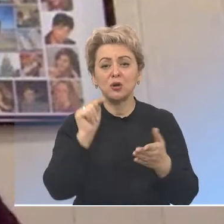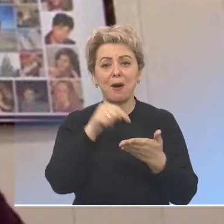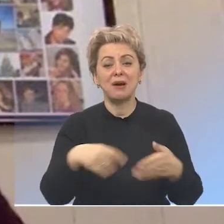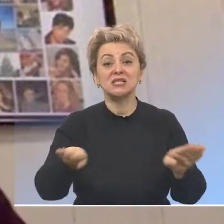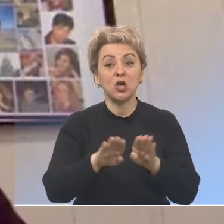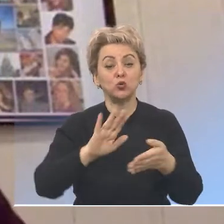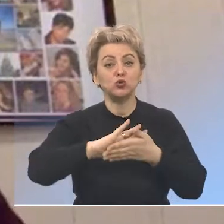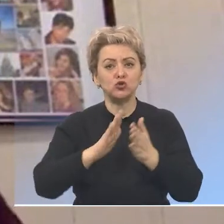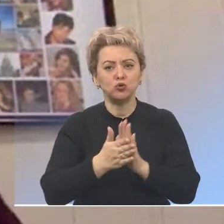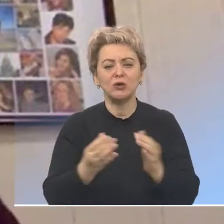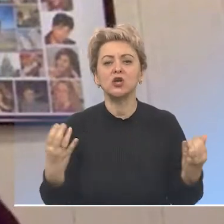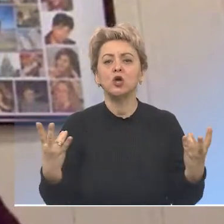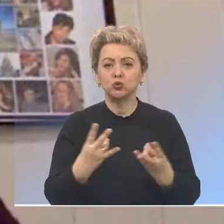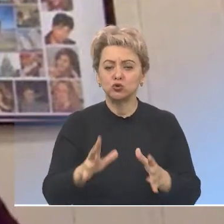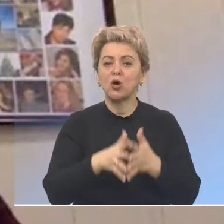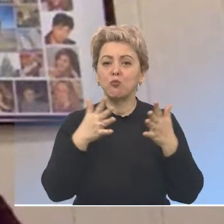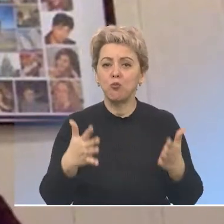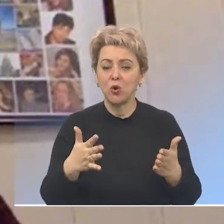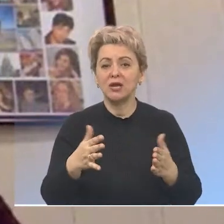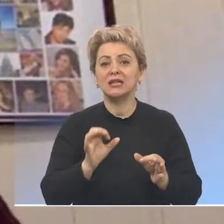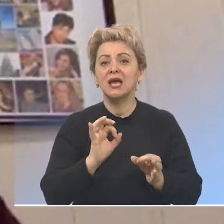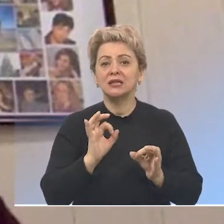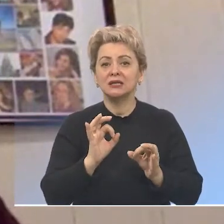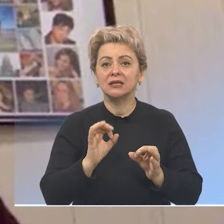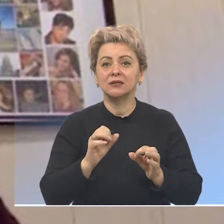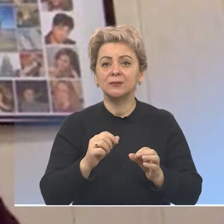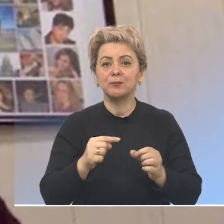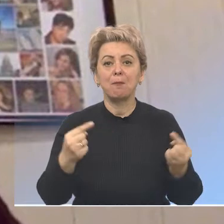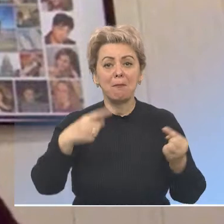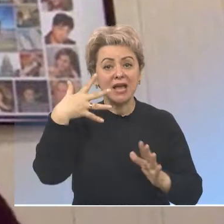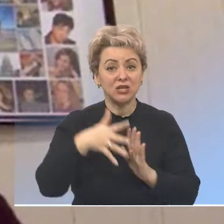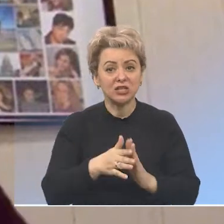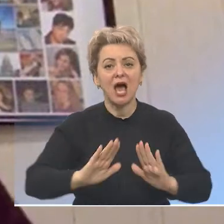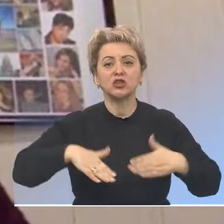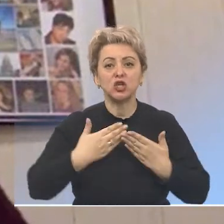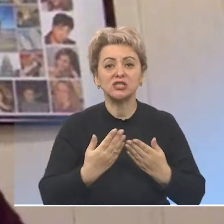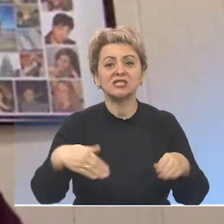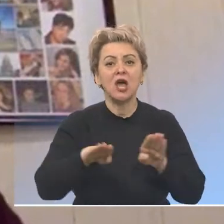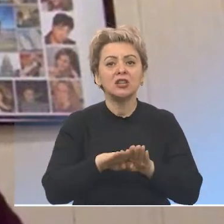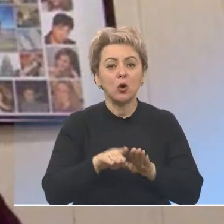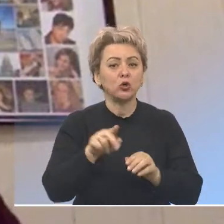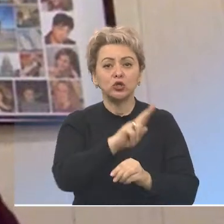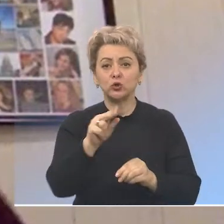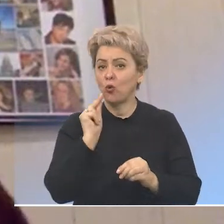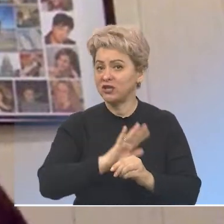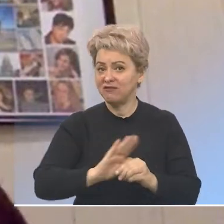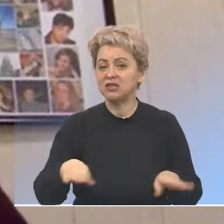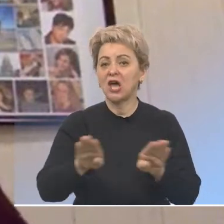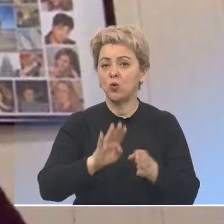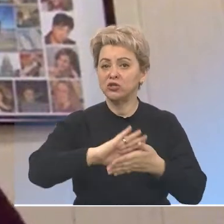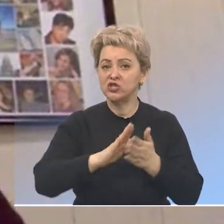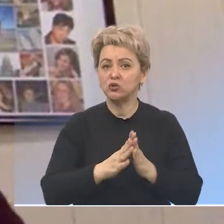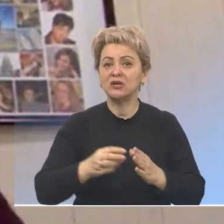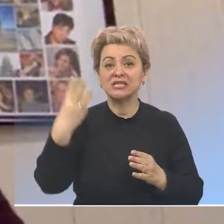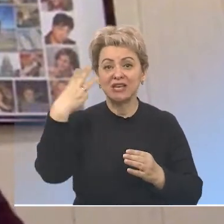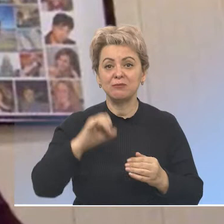утонуть. Здесь надо более гуманно подходить к решению данной проблемы. Никто не виноват. Такой ситуации в